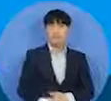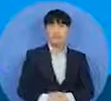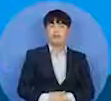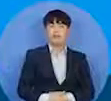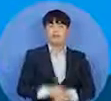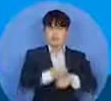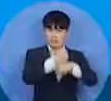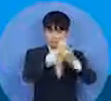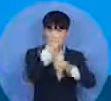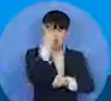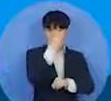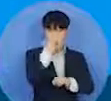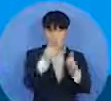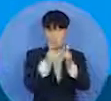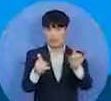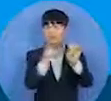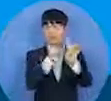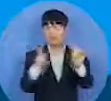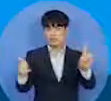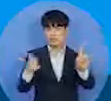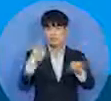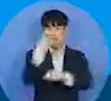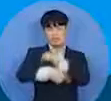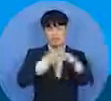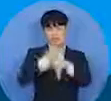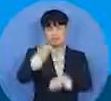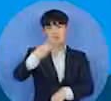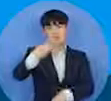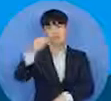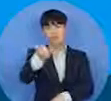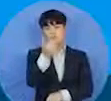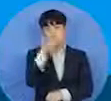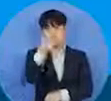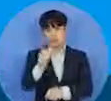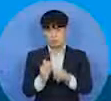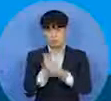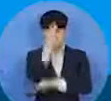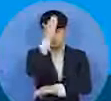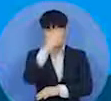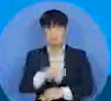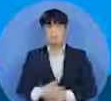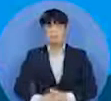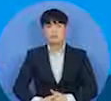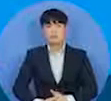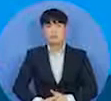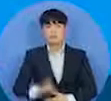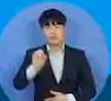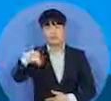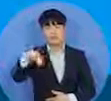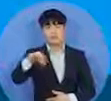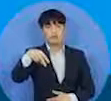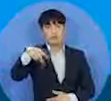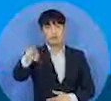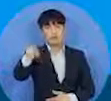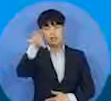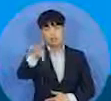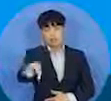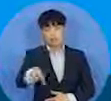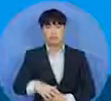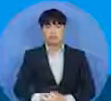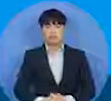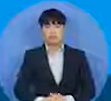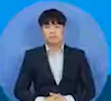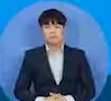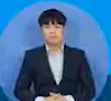주식회사에서 창구관리원 1명을 모집합니다. 임금은 연봉 2,500만 원 이상이며 근무지는 천안시 동남구